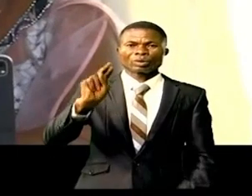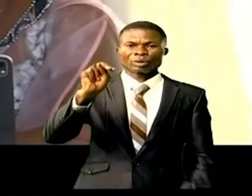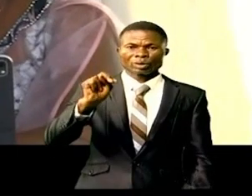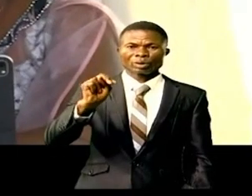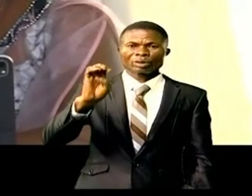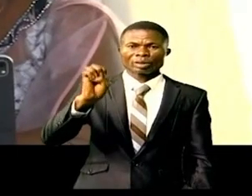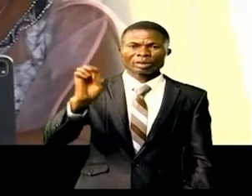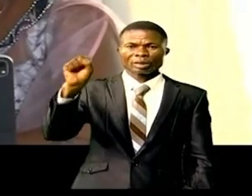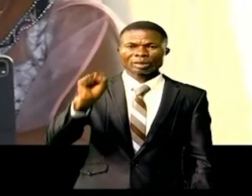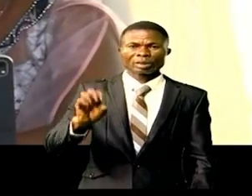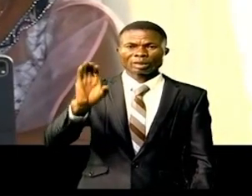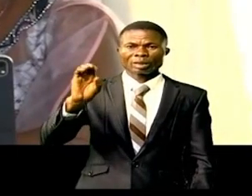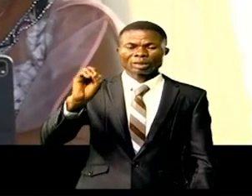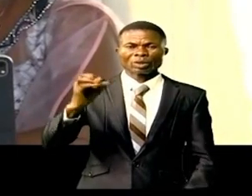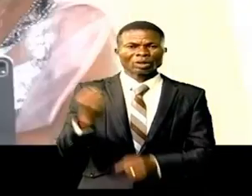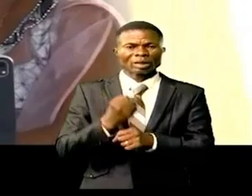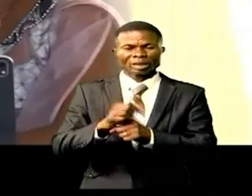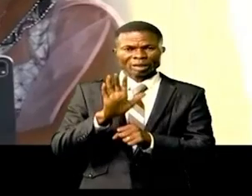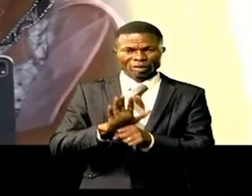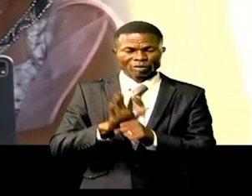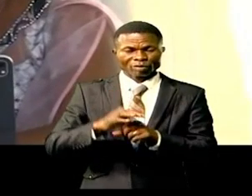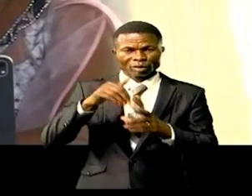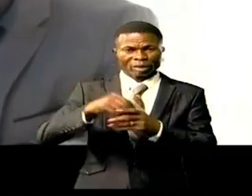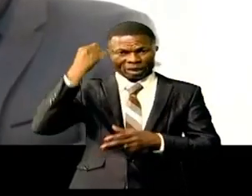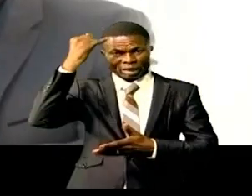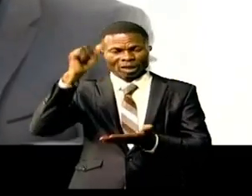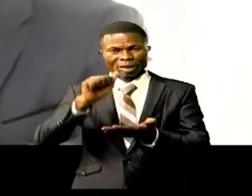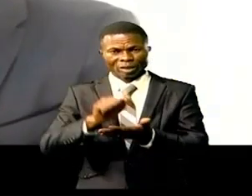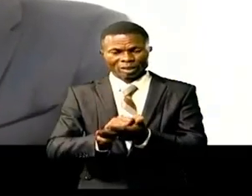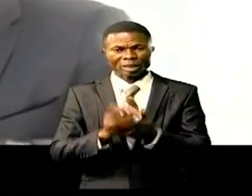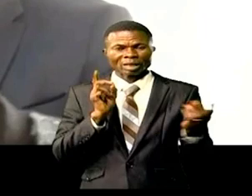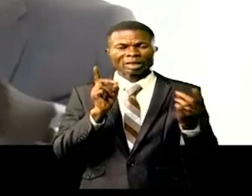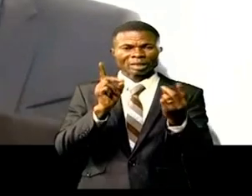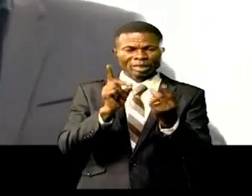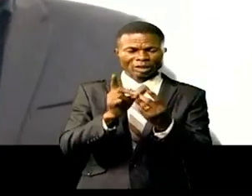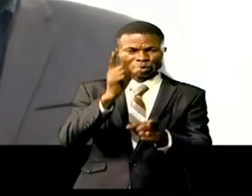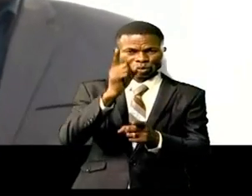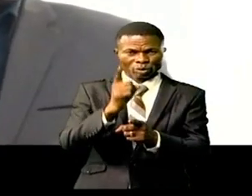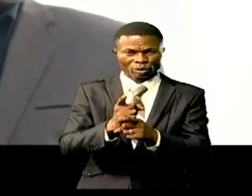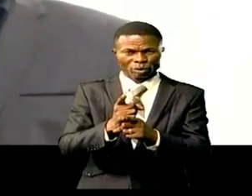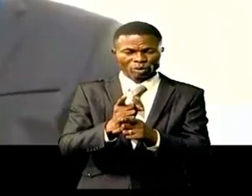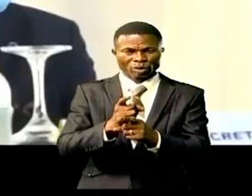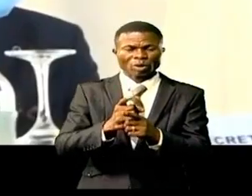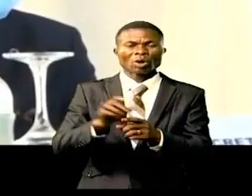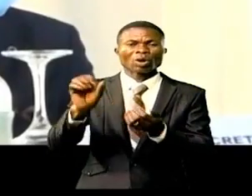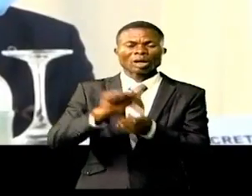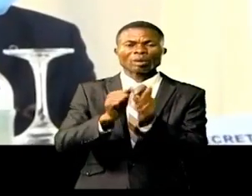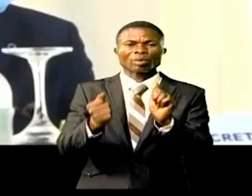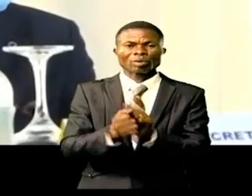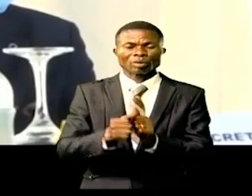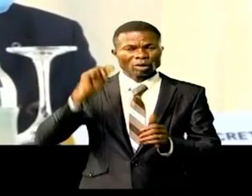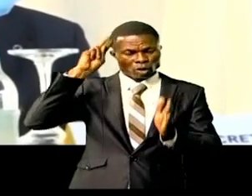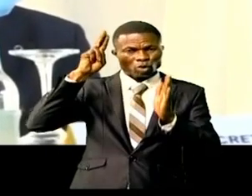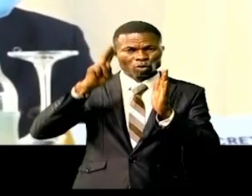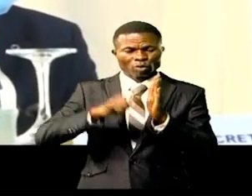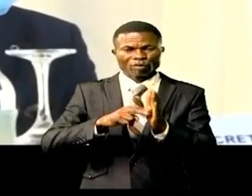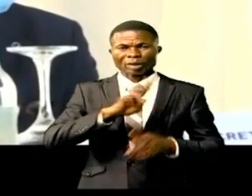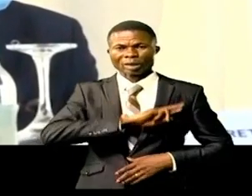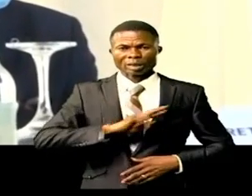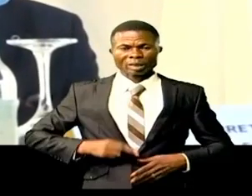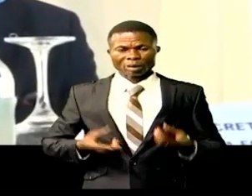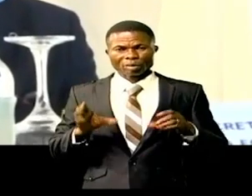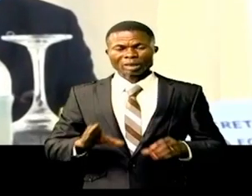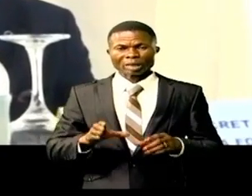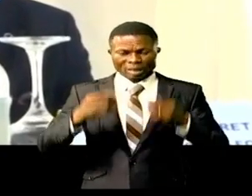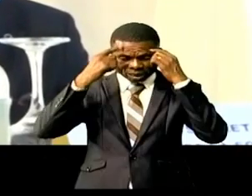fournit des efforts à travers cette initiative qui rencontre parfaitement les préoccupations du gouvernement de la RDC qui